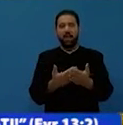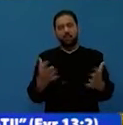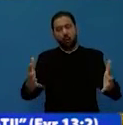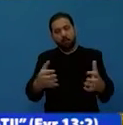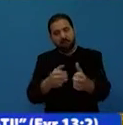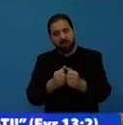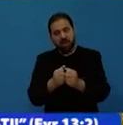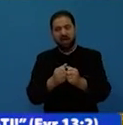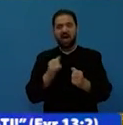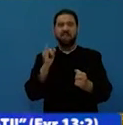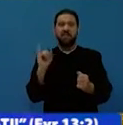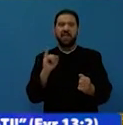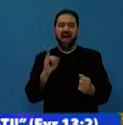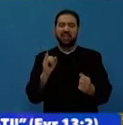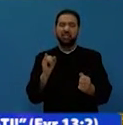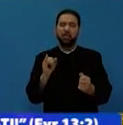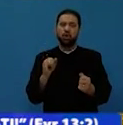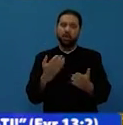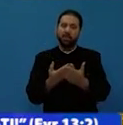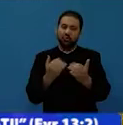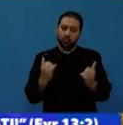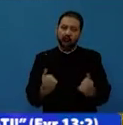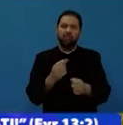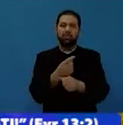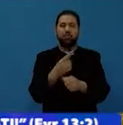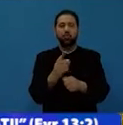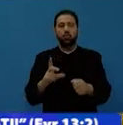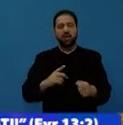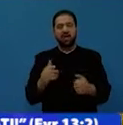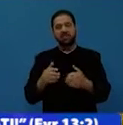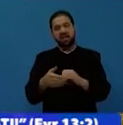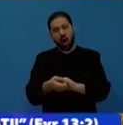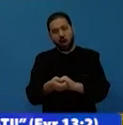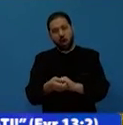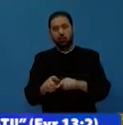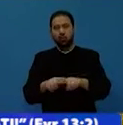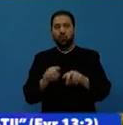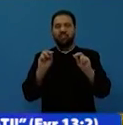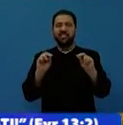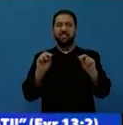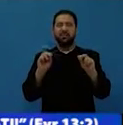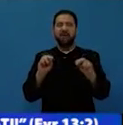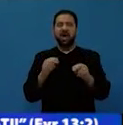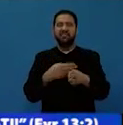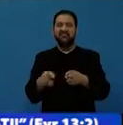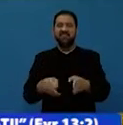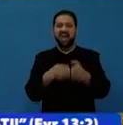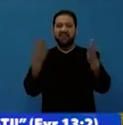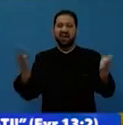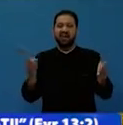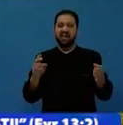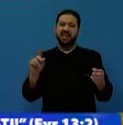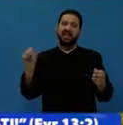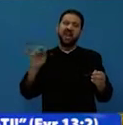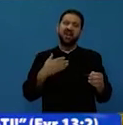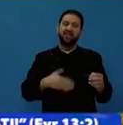primirea străinilor, pentru că acest lucru este în acord cu învățătura noastră creștină, cu învățătura evanghelică. Dar vreau să vă întreb,